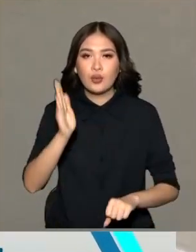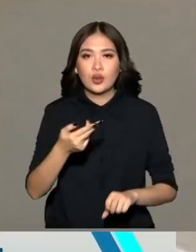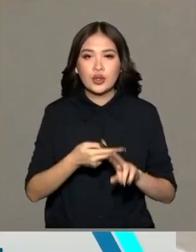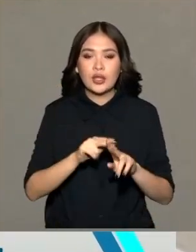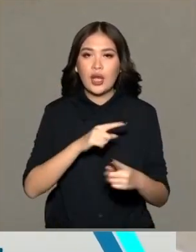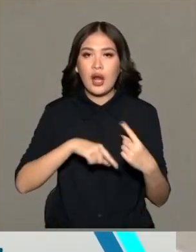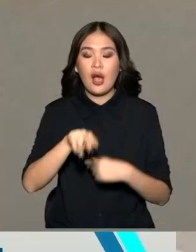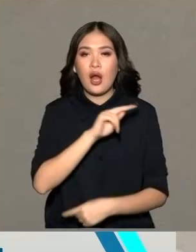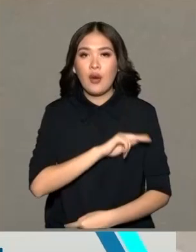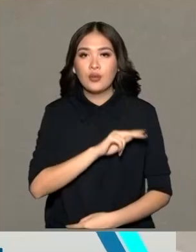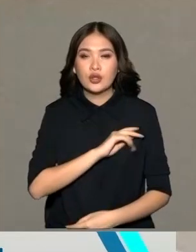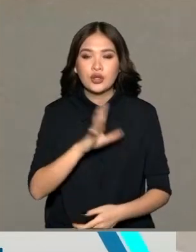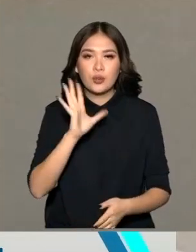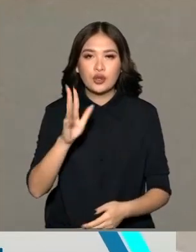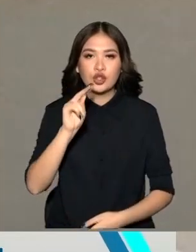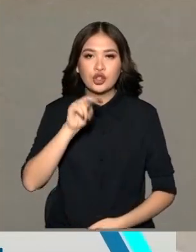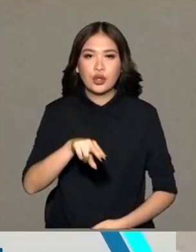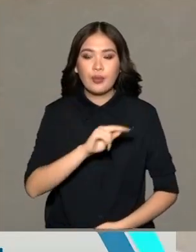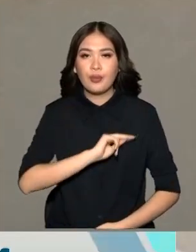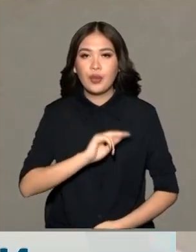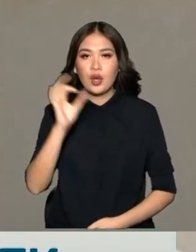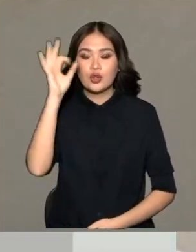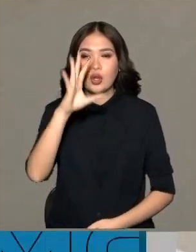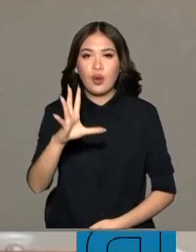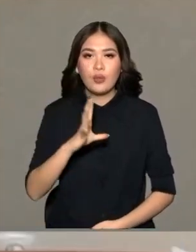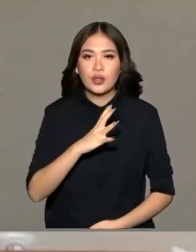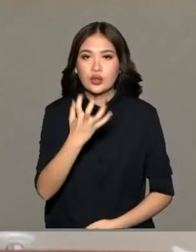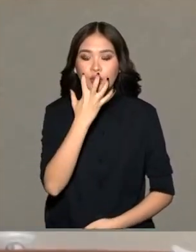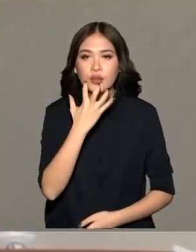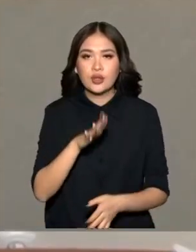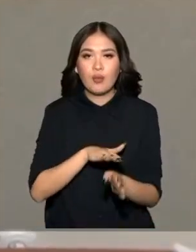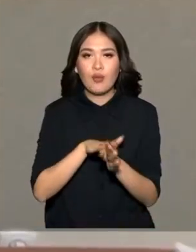Работа будет вестись в экстренном режиме аварийными бригадами ТОУ Руднинские теплосети до полного устранения аварии.